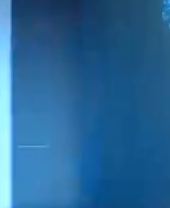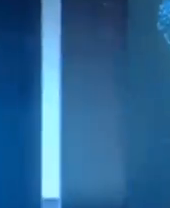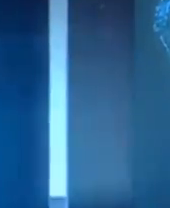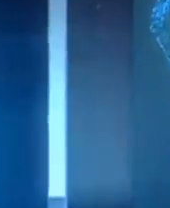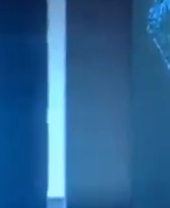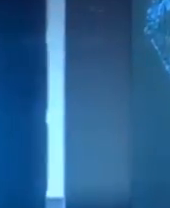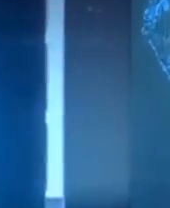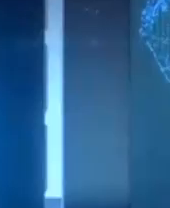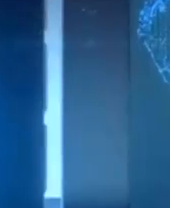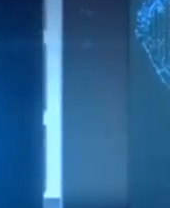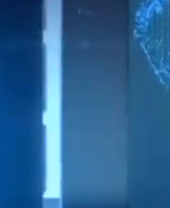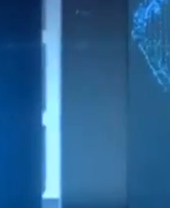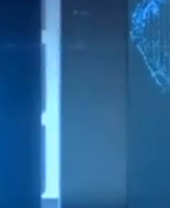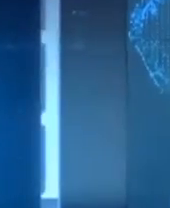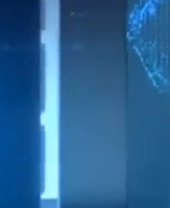Жетісу телеарнасы.